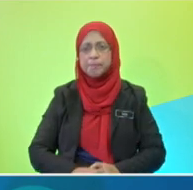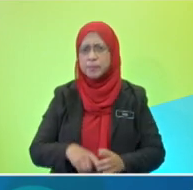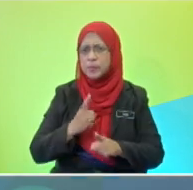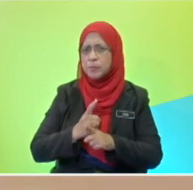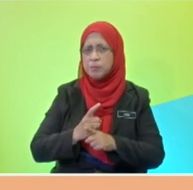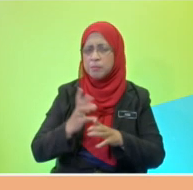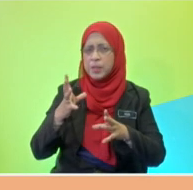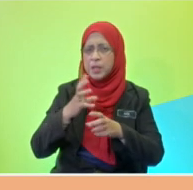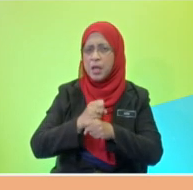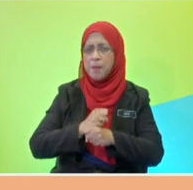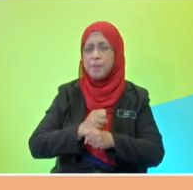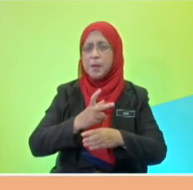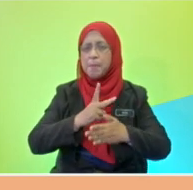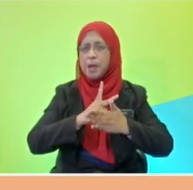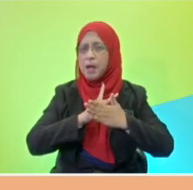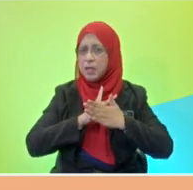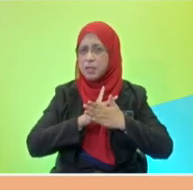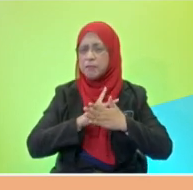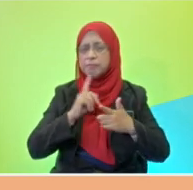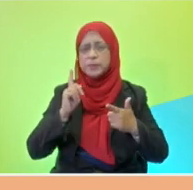Subhanahu Wa Ta'ala